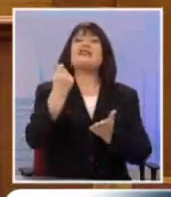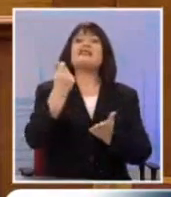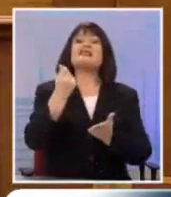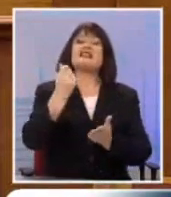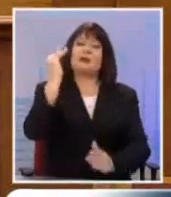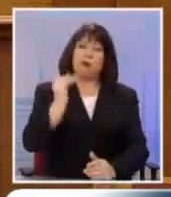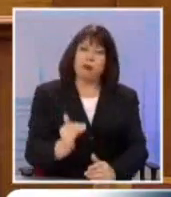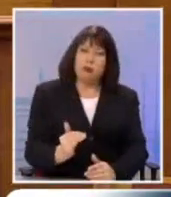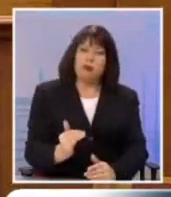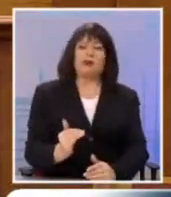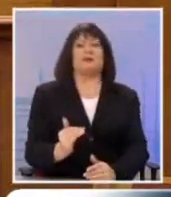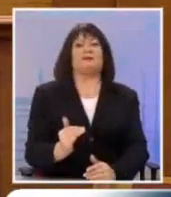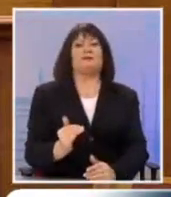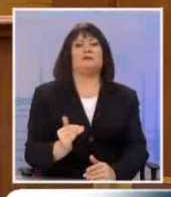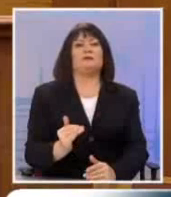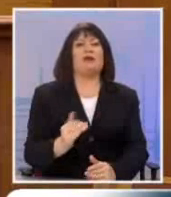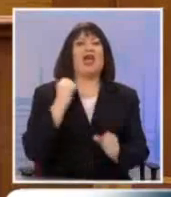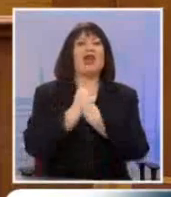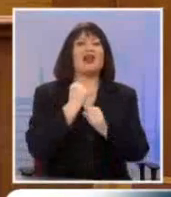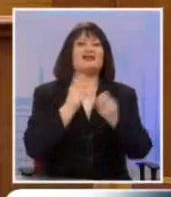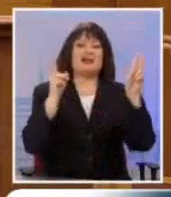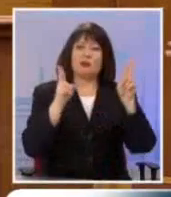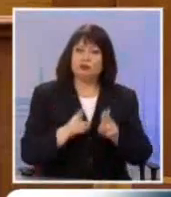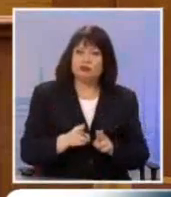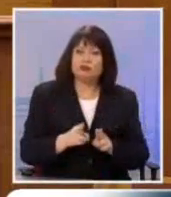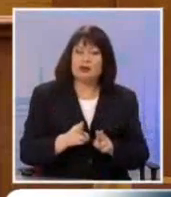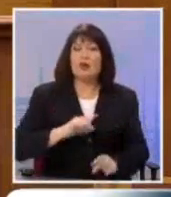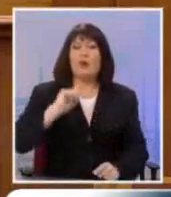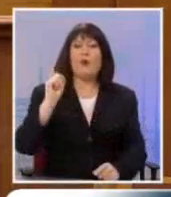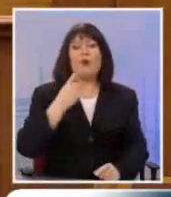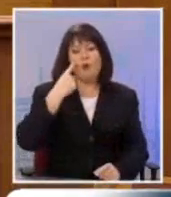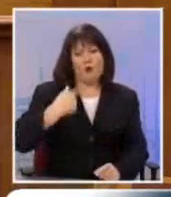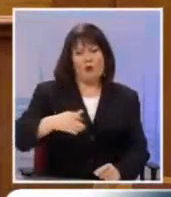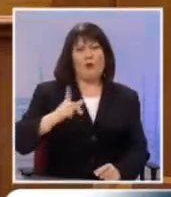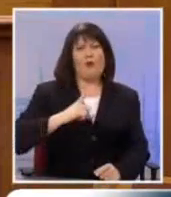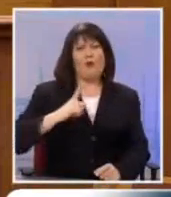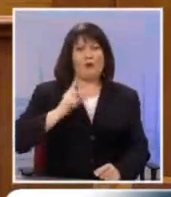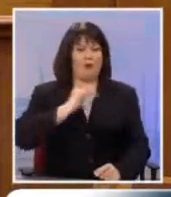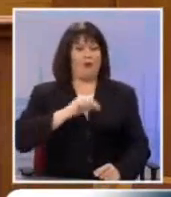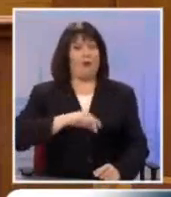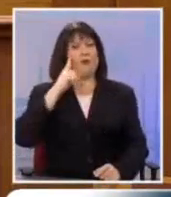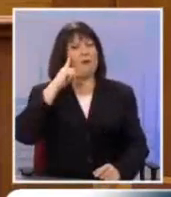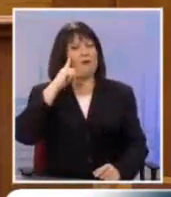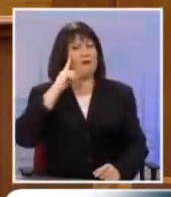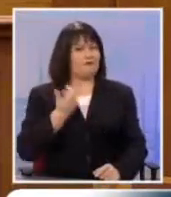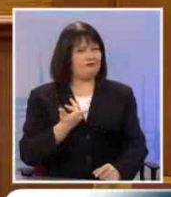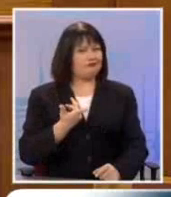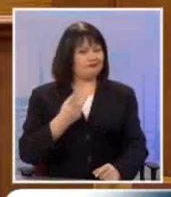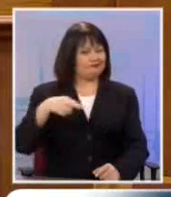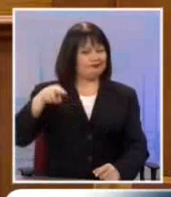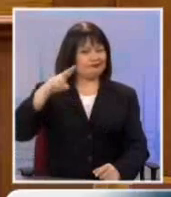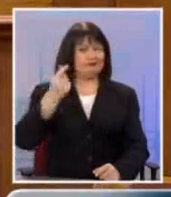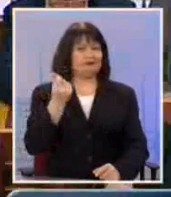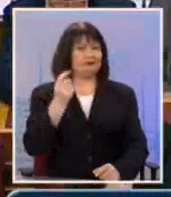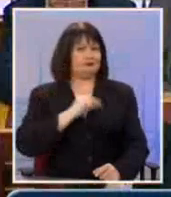όπου μειώνεται το μερίδιο της εργασίας και άρα όλοι προβλέπουν σε υψηλά κέρδη. Γι' αυτό έχουμε αυτή την